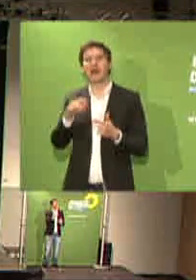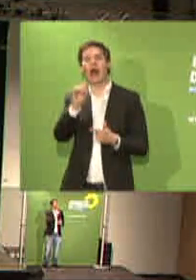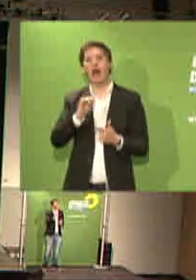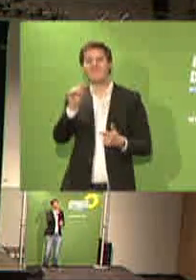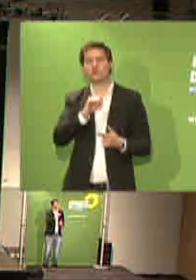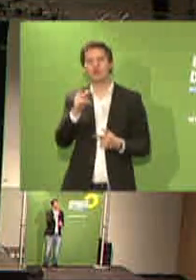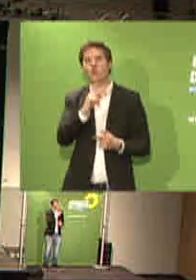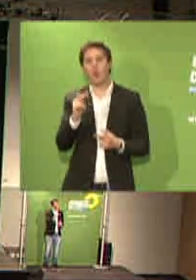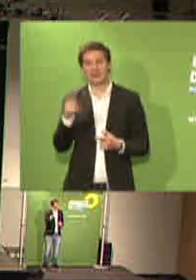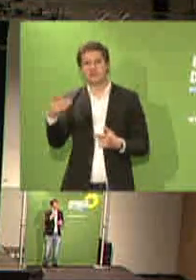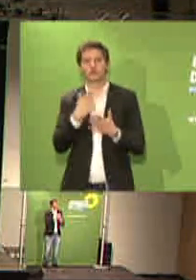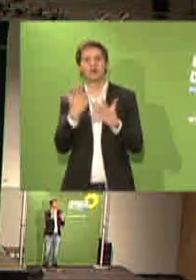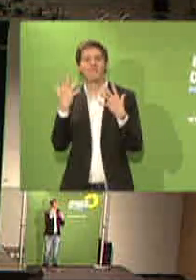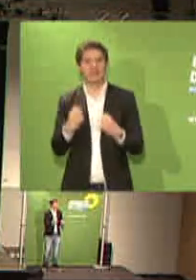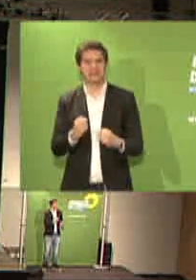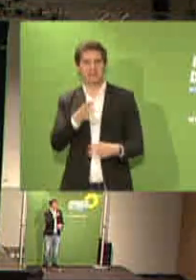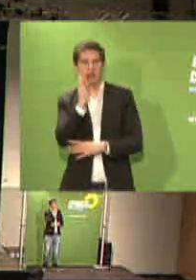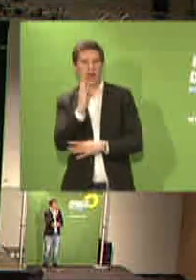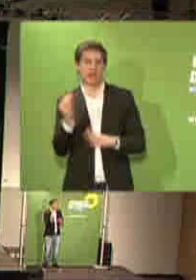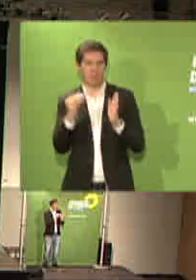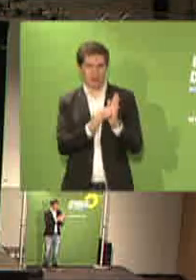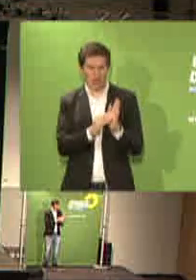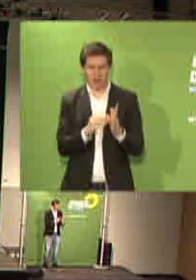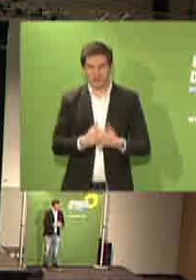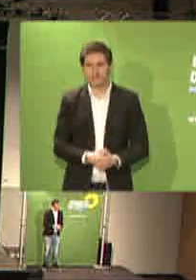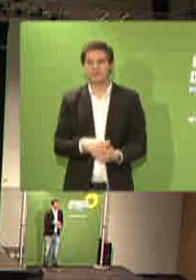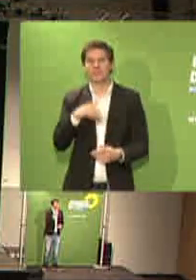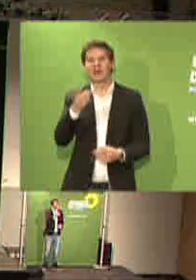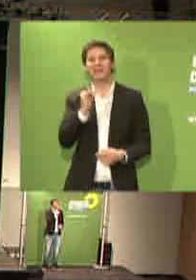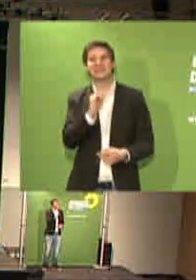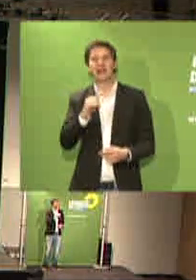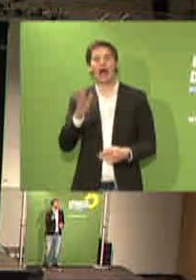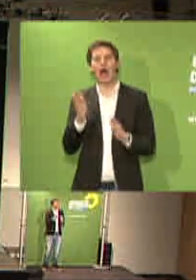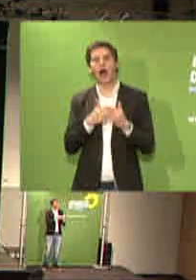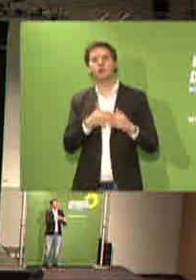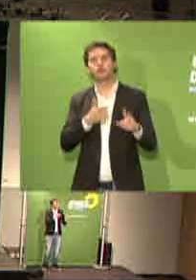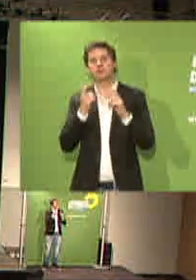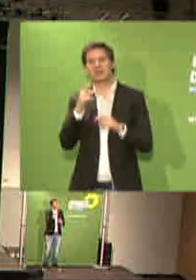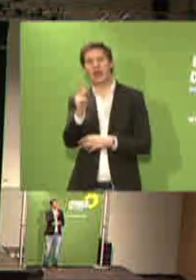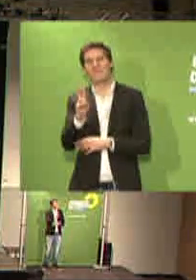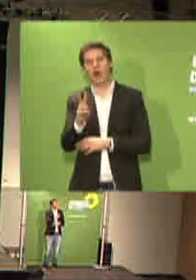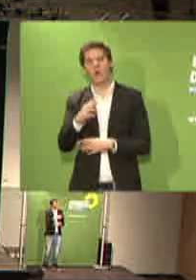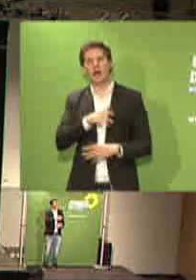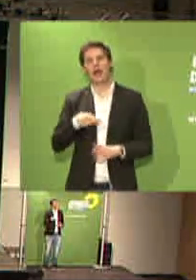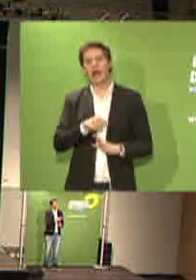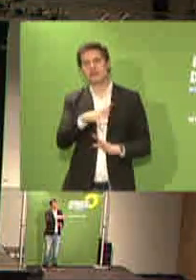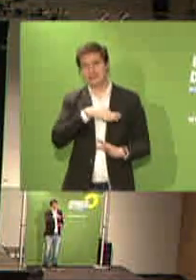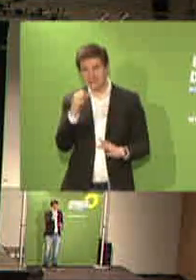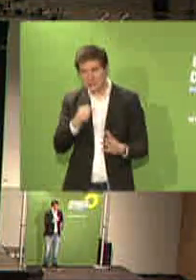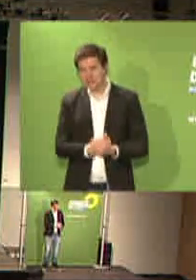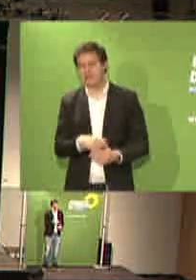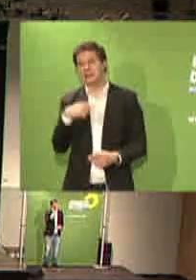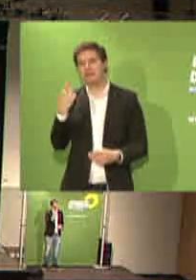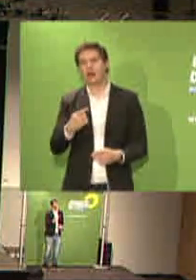als gesetzten Redebeitrag. Wir haben anschließend gelost Lisa Anschütz vom KV Rhein-Sieg. Danach haben